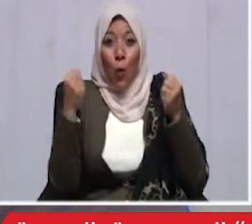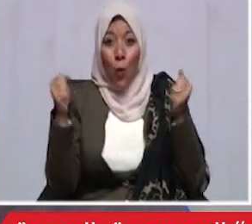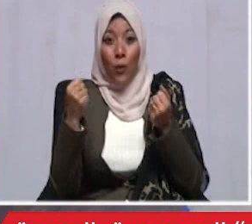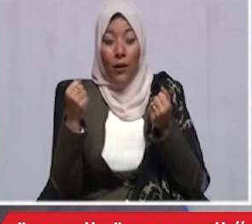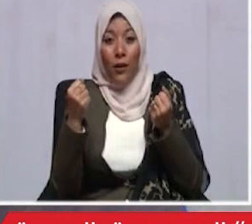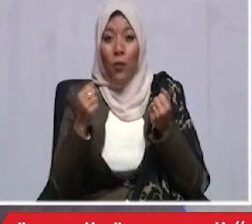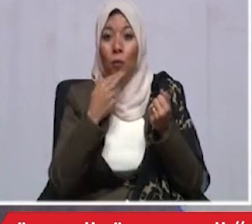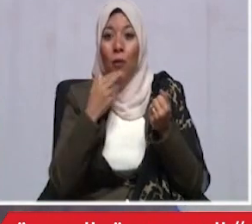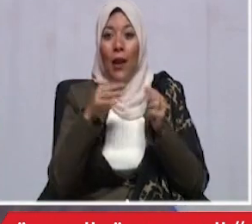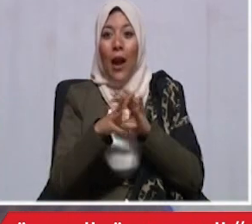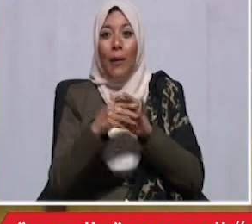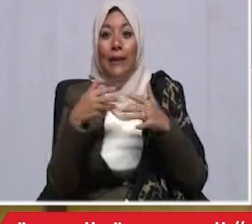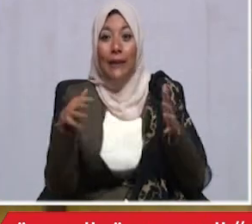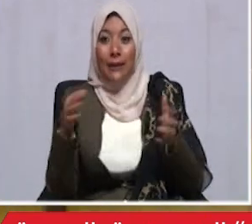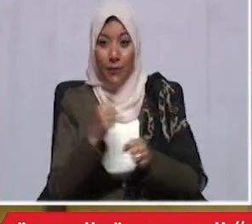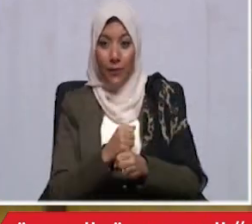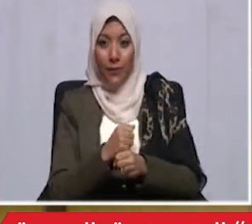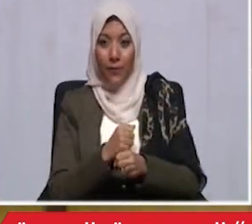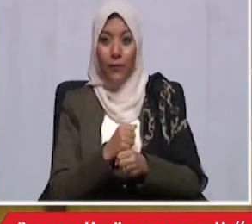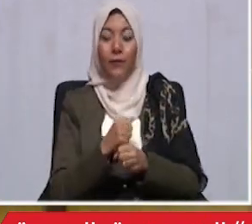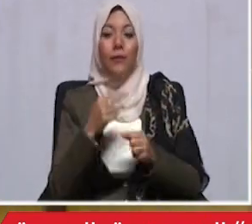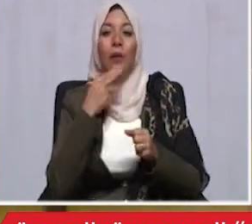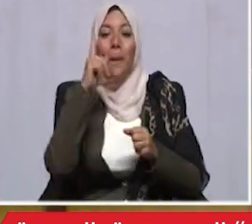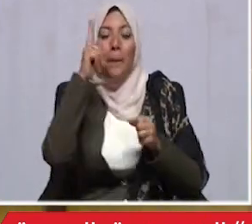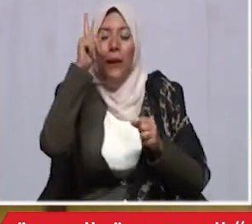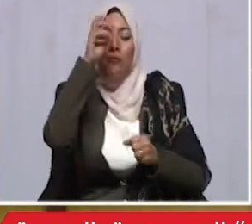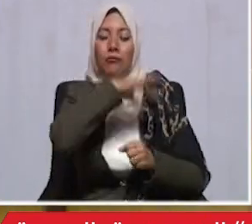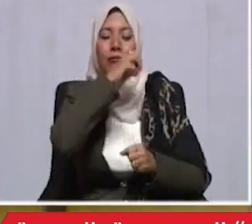محمد فرغالي على ان هم يعني اهدونا هذا الكرسي. ربنا يبارك